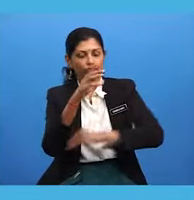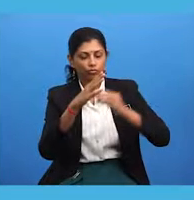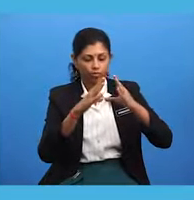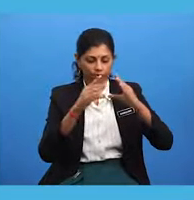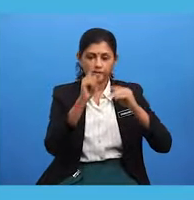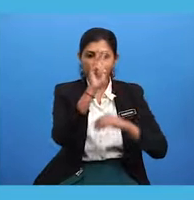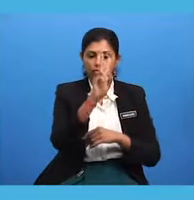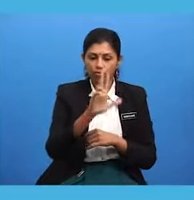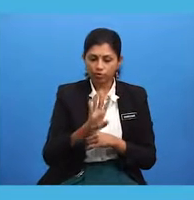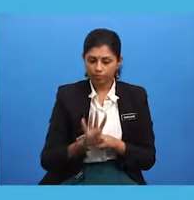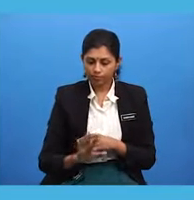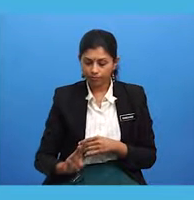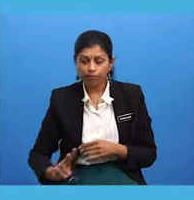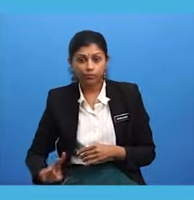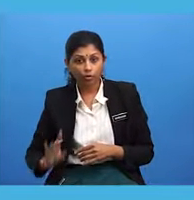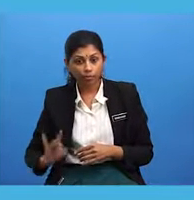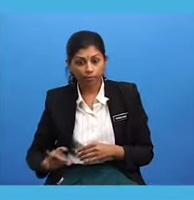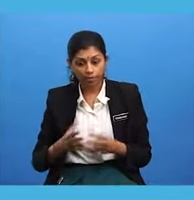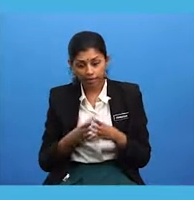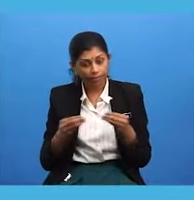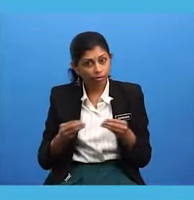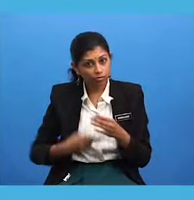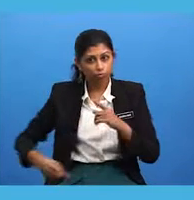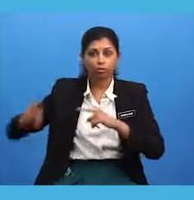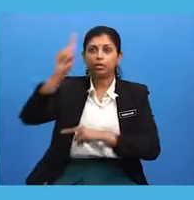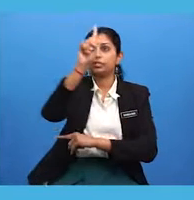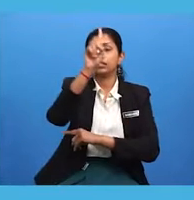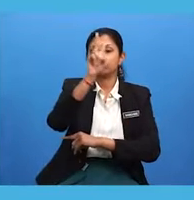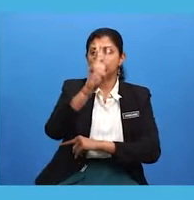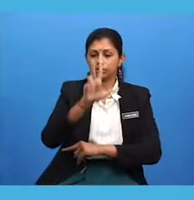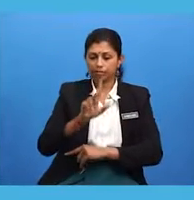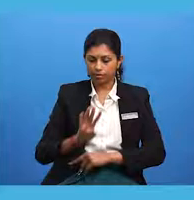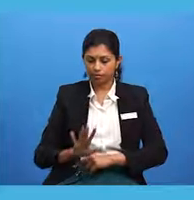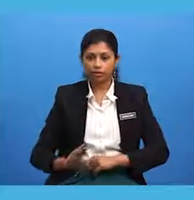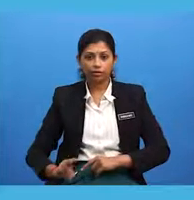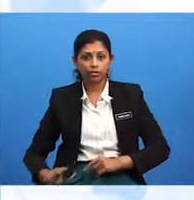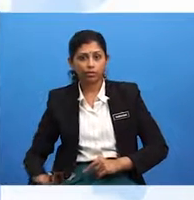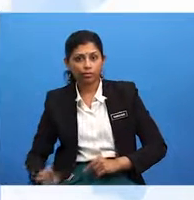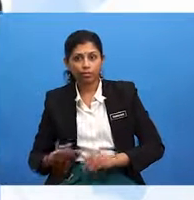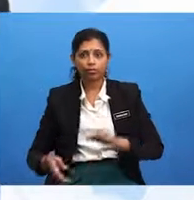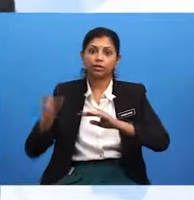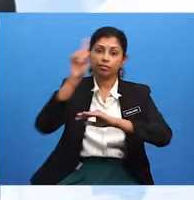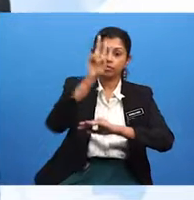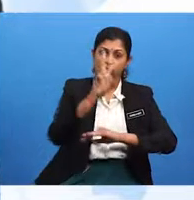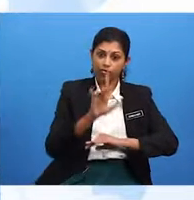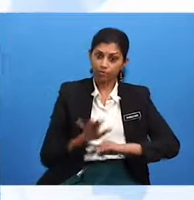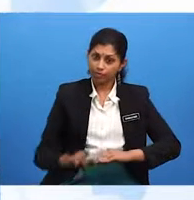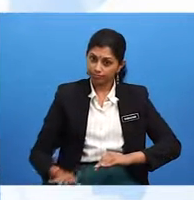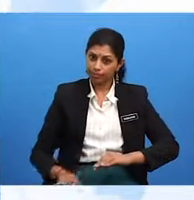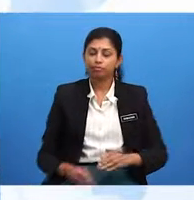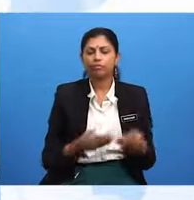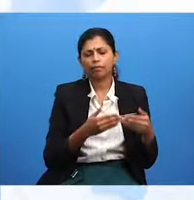dikenali pendarahan yang berlaku di dalam uterus. Jadi